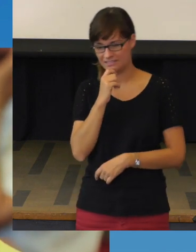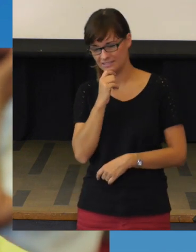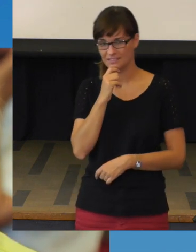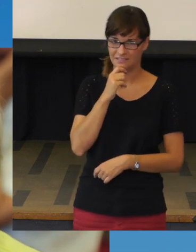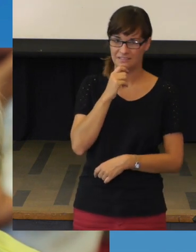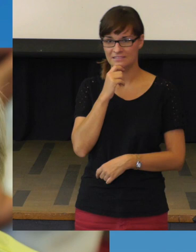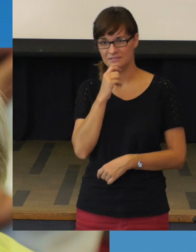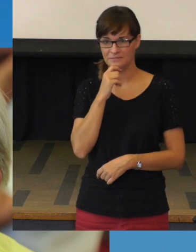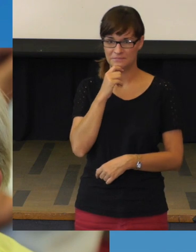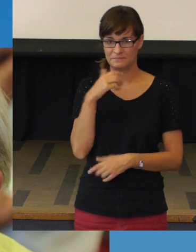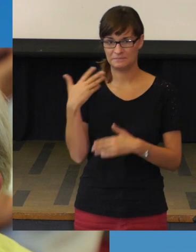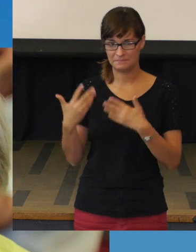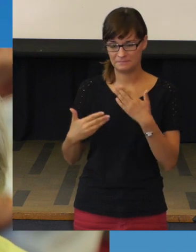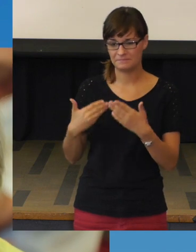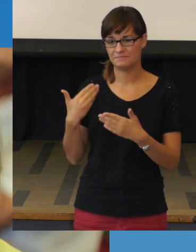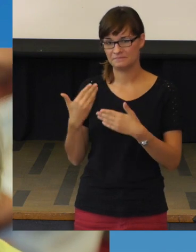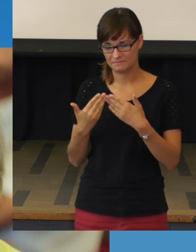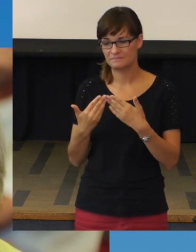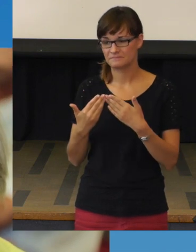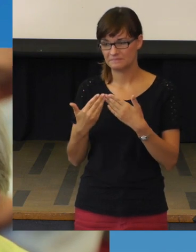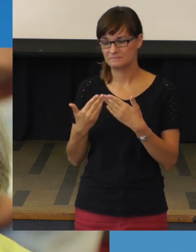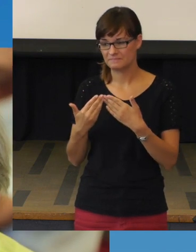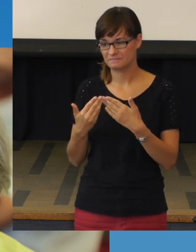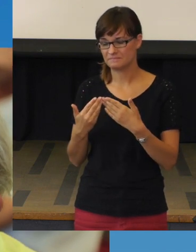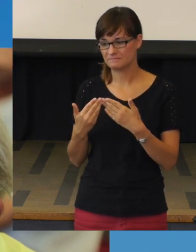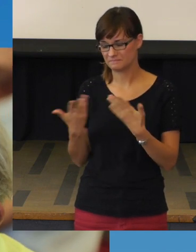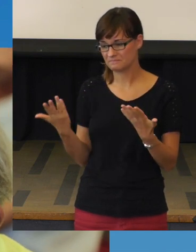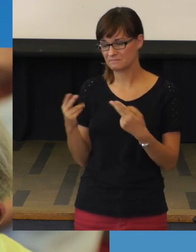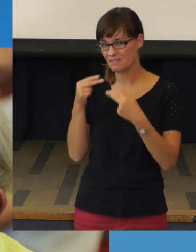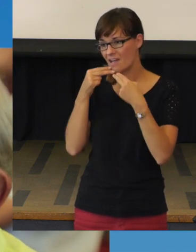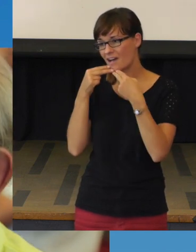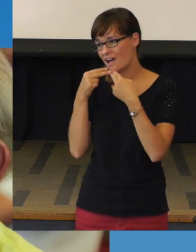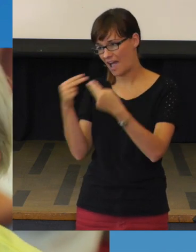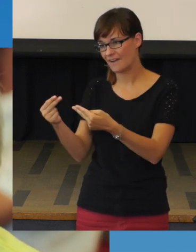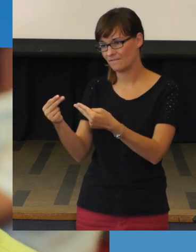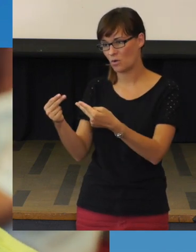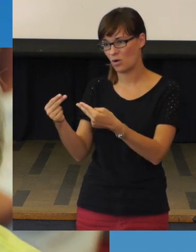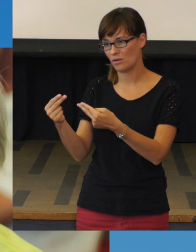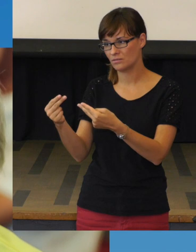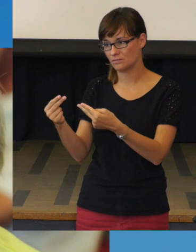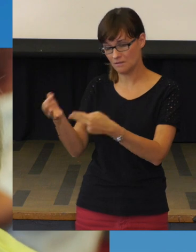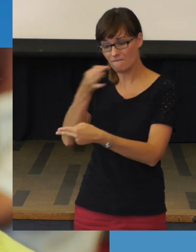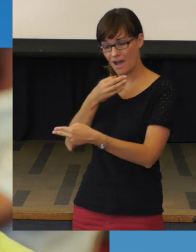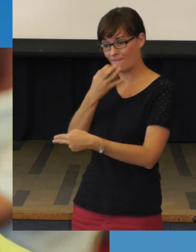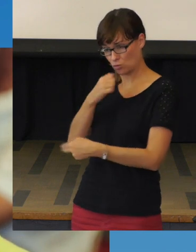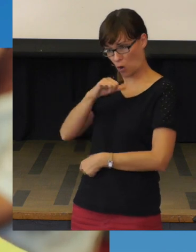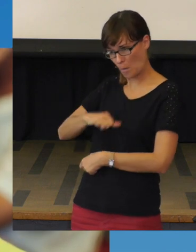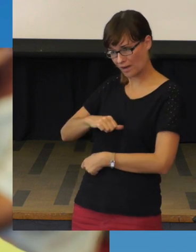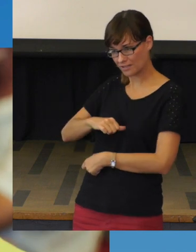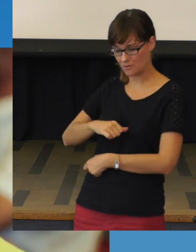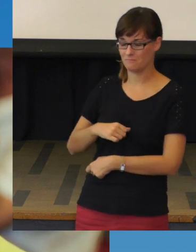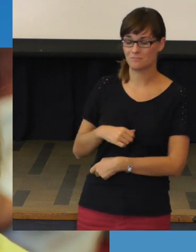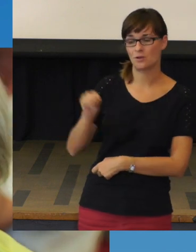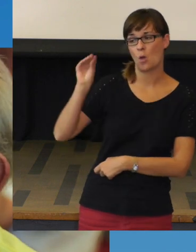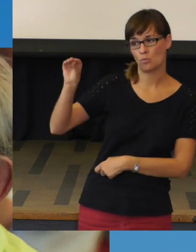daraufhin von mir so beantwortet, wie ich gefragt wurde, wollen wir operieren? Da habe ich